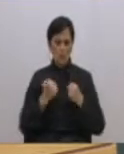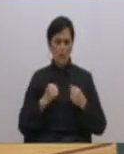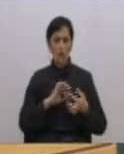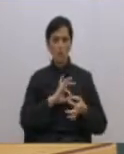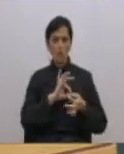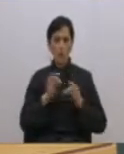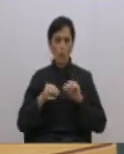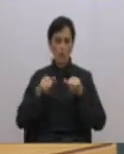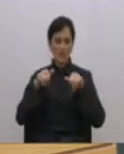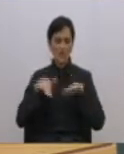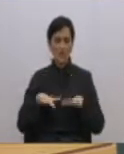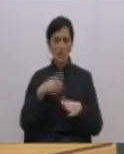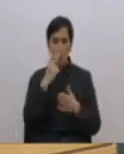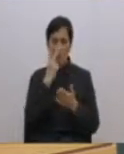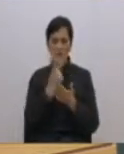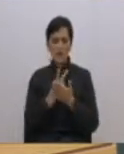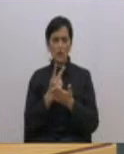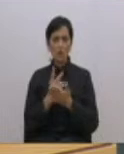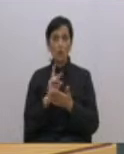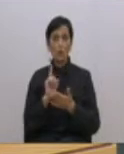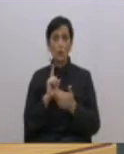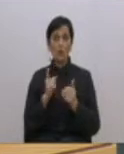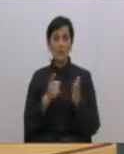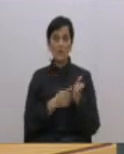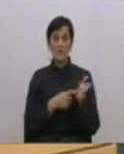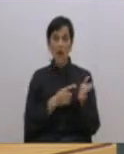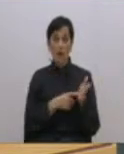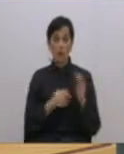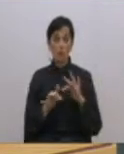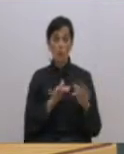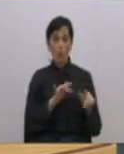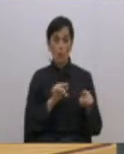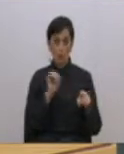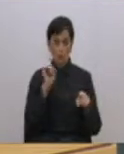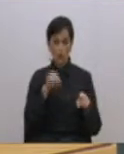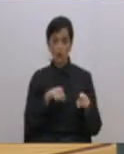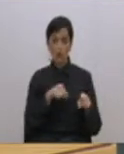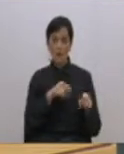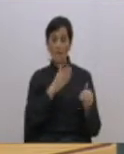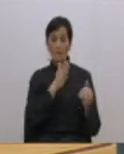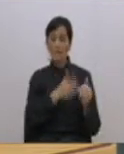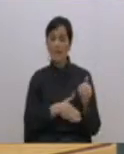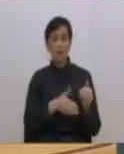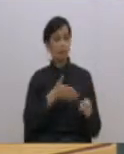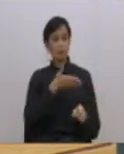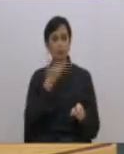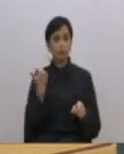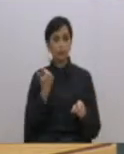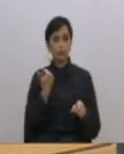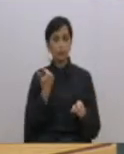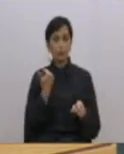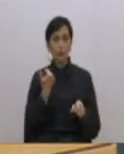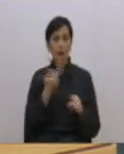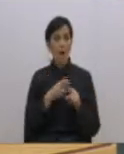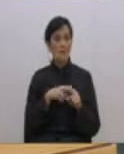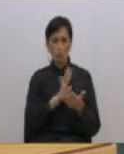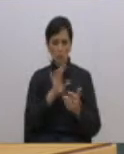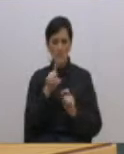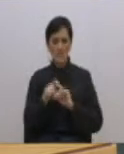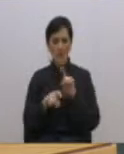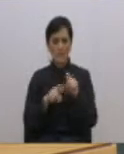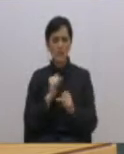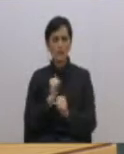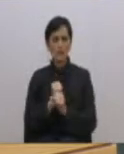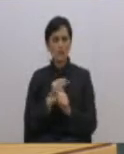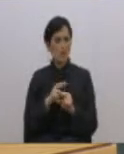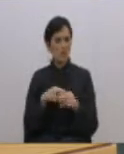ligadat svatileba, miho heda odimisarom, sagamudzie, bo mokmendebebe, șeleba dasrulebuli, arihozda, amizda miho heda od, es nabi, es